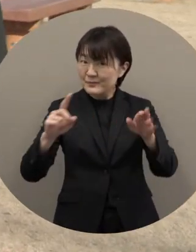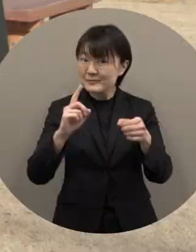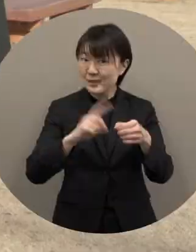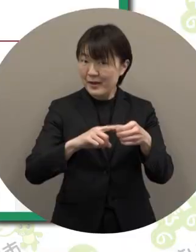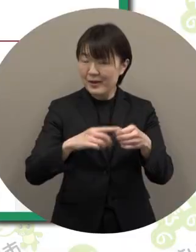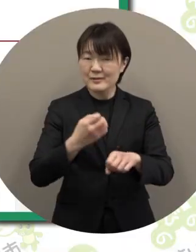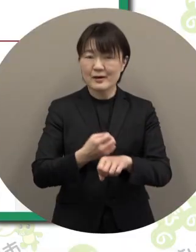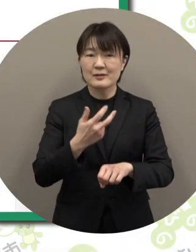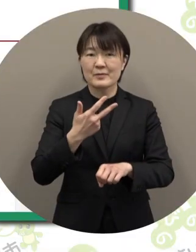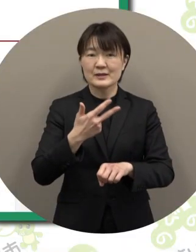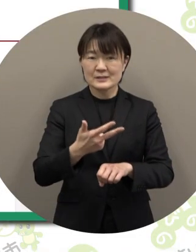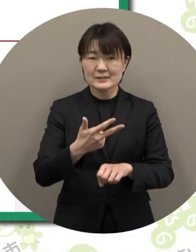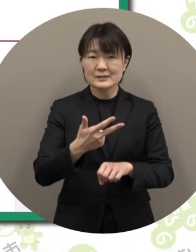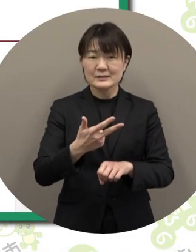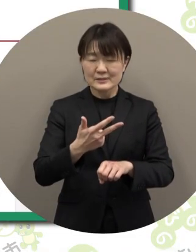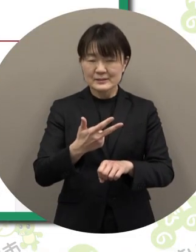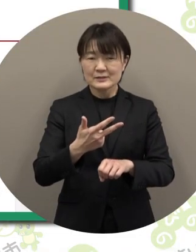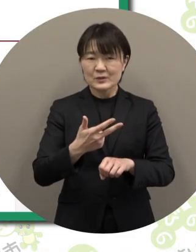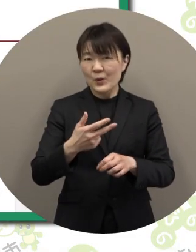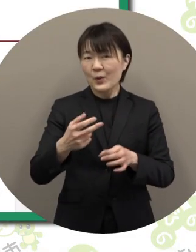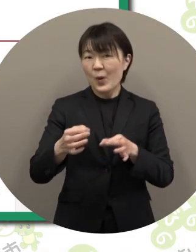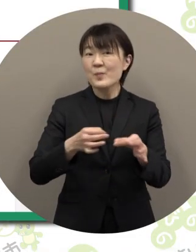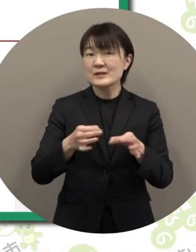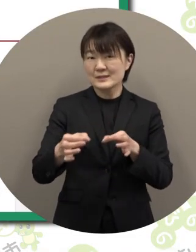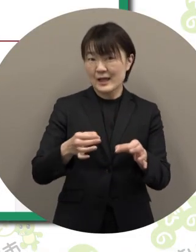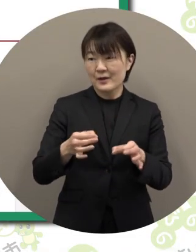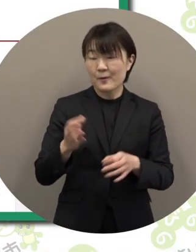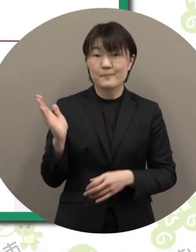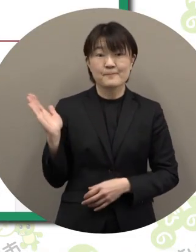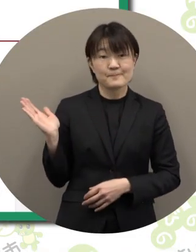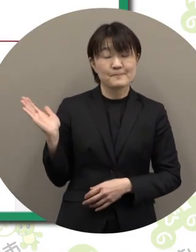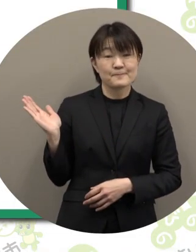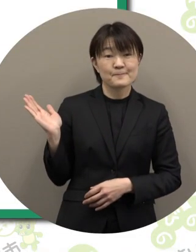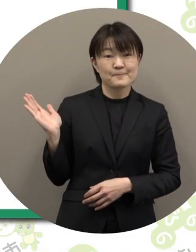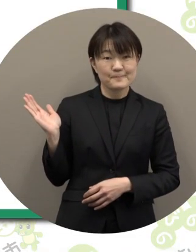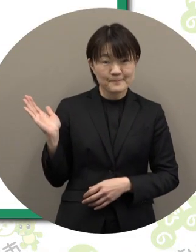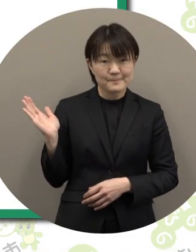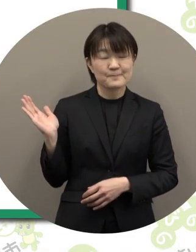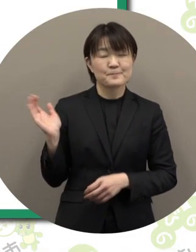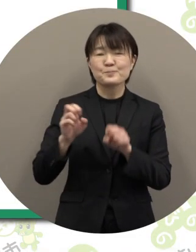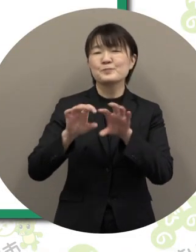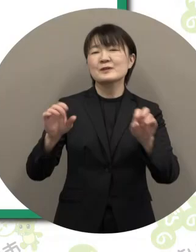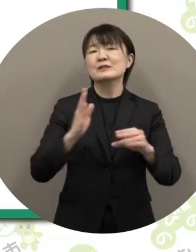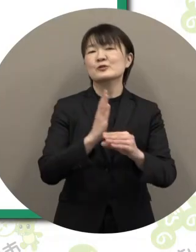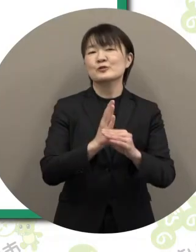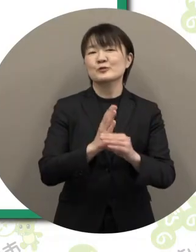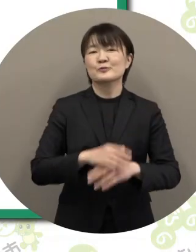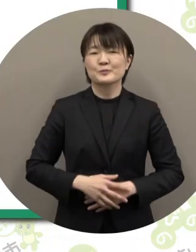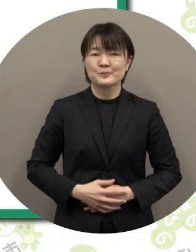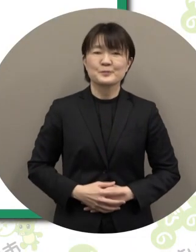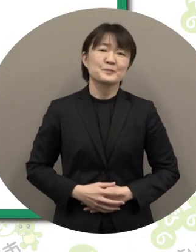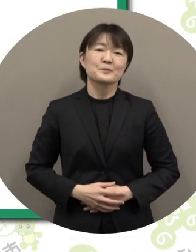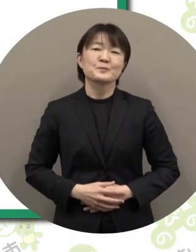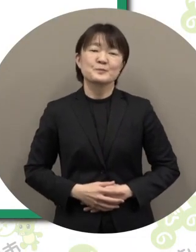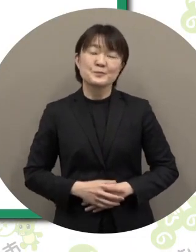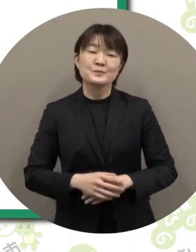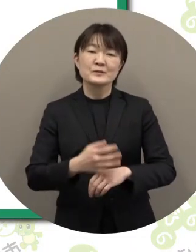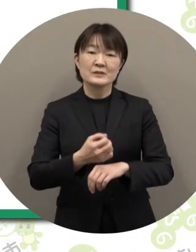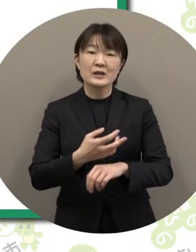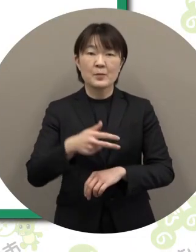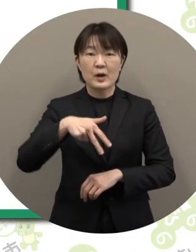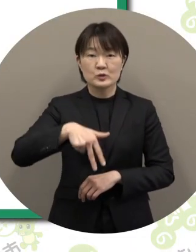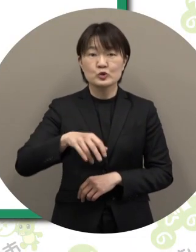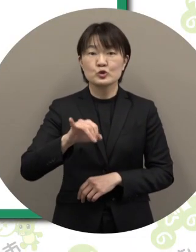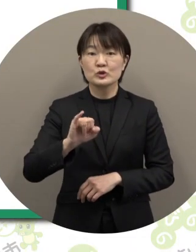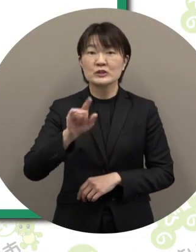埼玉市では市内で作られているおやつを埼玉スイーツとしてホームページなどで PR しています。 なるほど、はい、埼玉スイーツ、